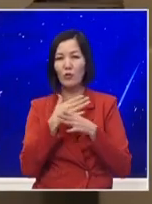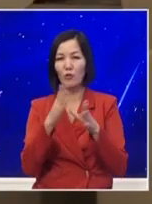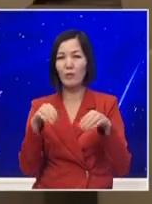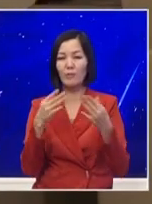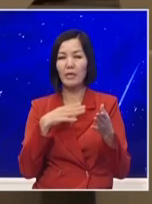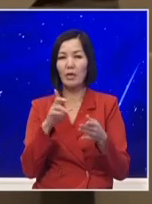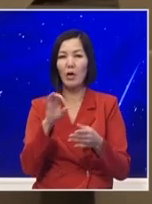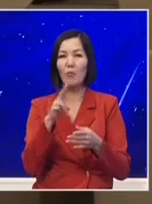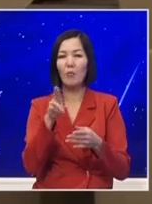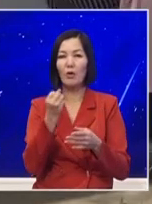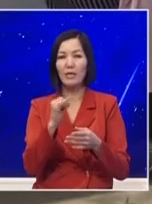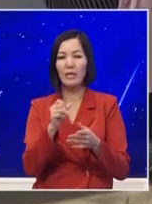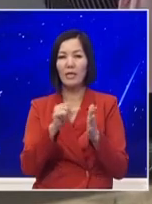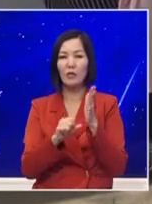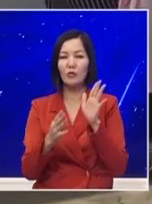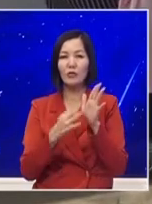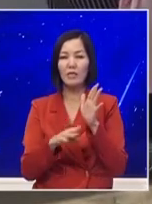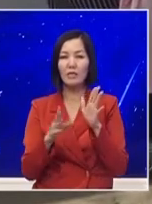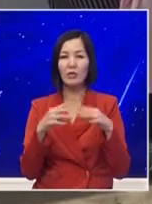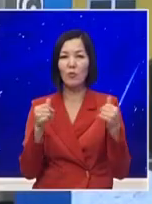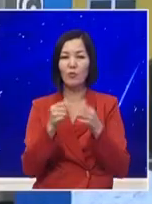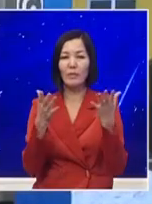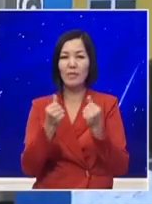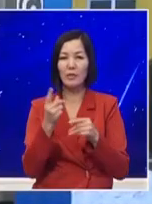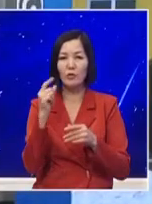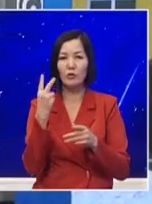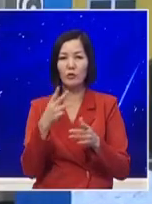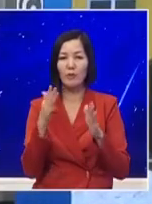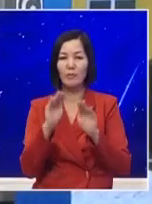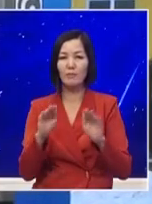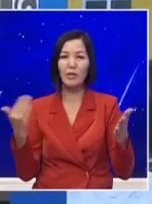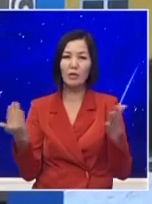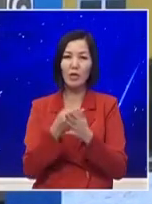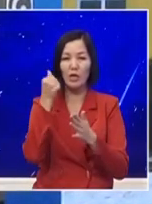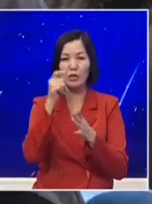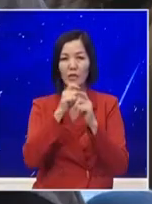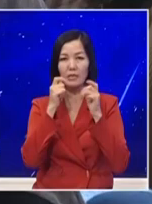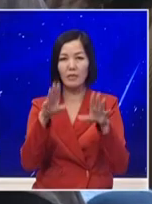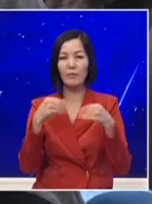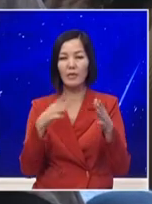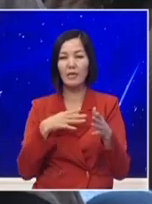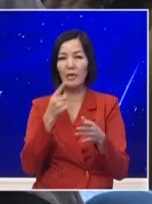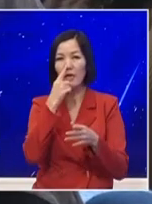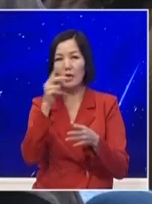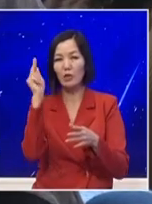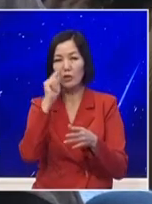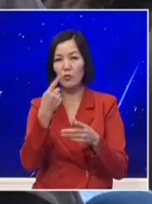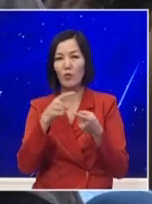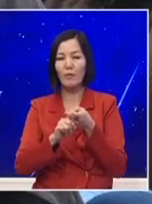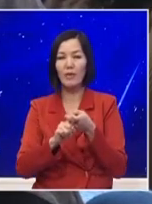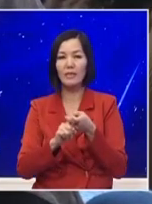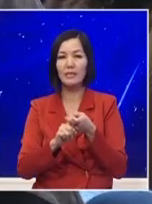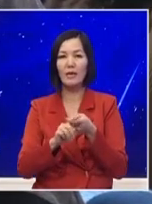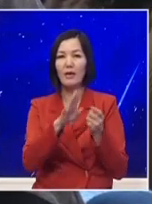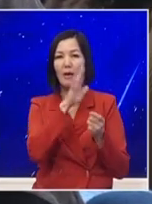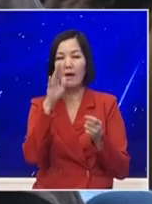көмекті Боралдайда 680 отбасы алды. 125 балаға жаңа жылдық сыйлықтар берілді. Қашықтықтан оқуға байланысты